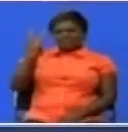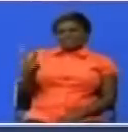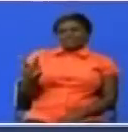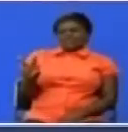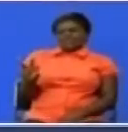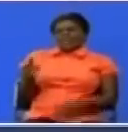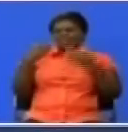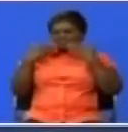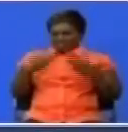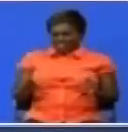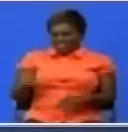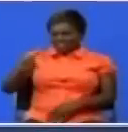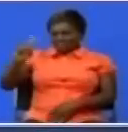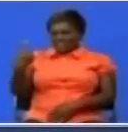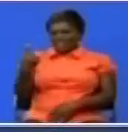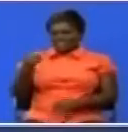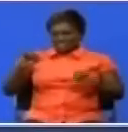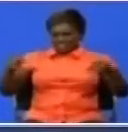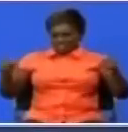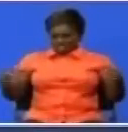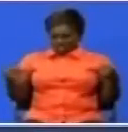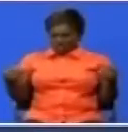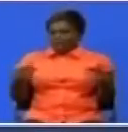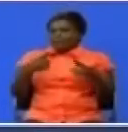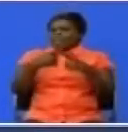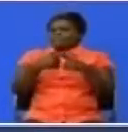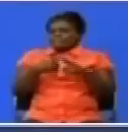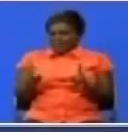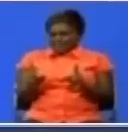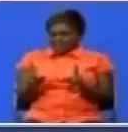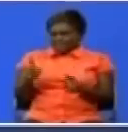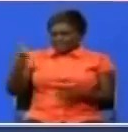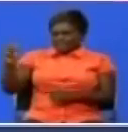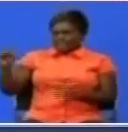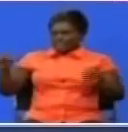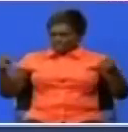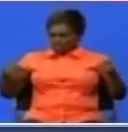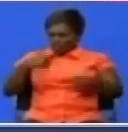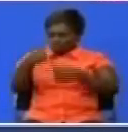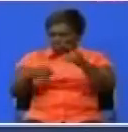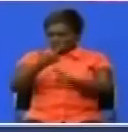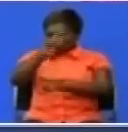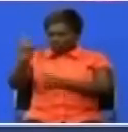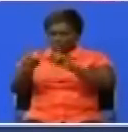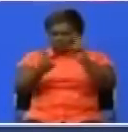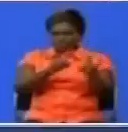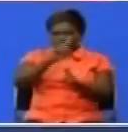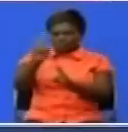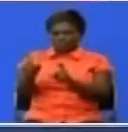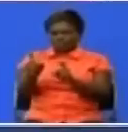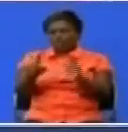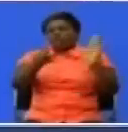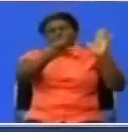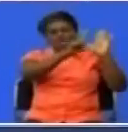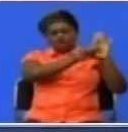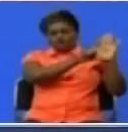Mtazamaji, natamatisha awamu ya kwanza ya taarifa za KTN leo, lakini kwenye KTN News tunaendelea na majadiliano kuhusiana na